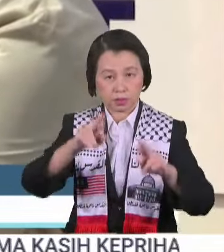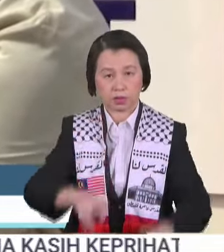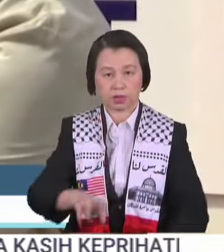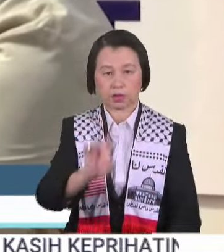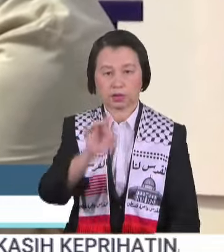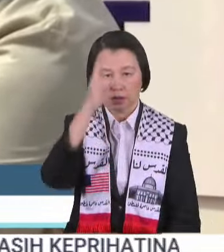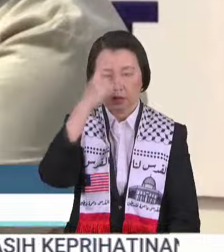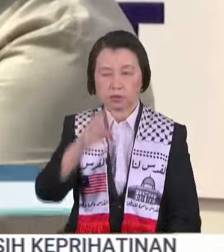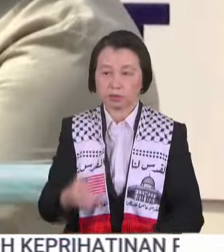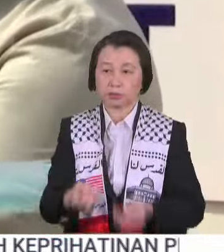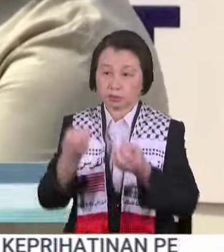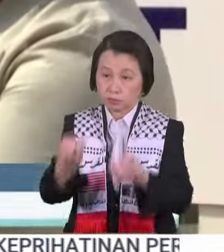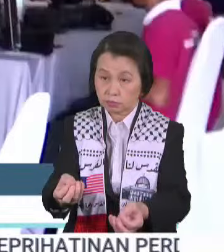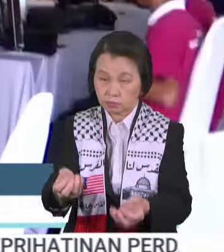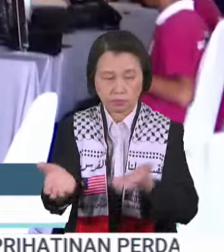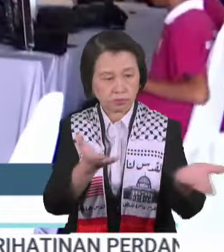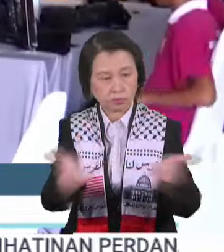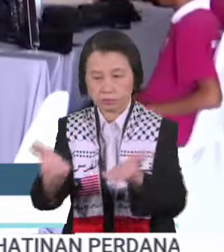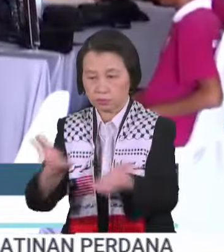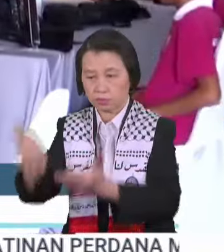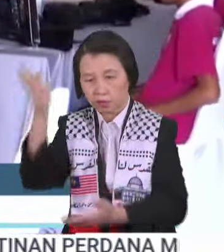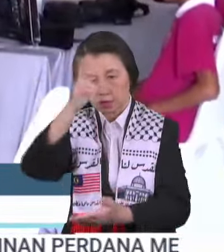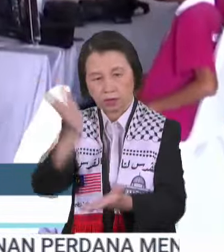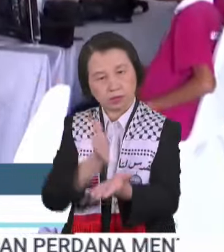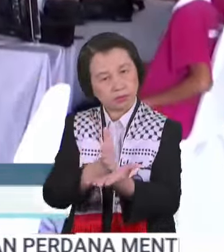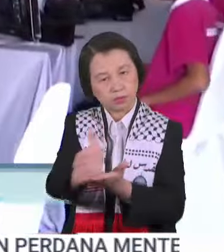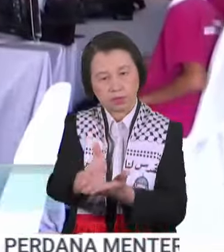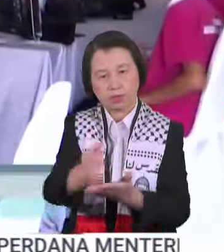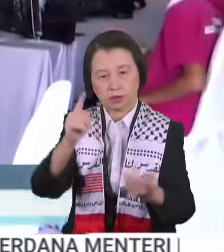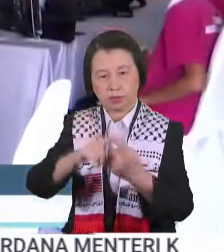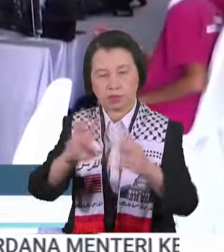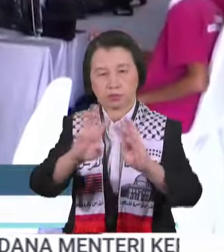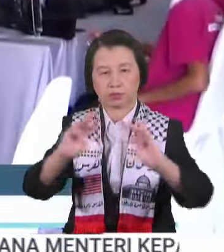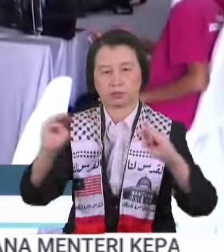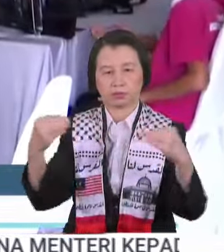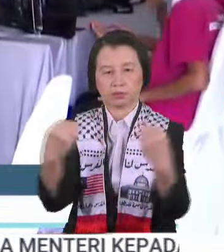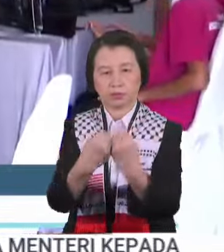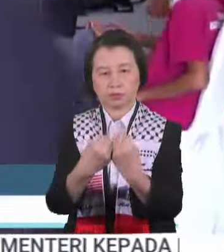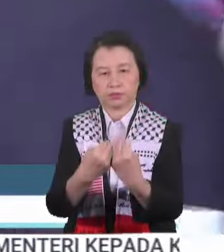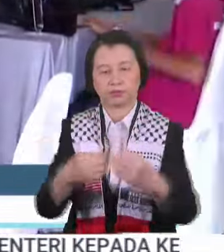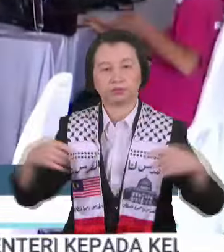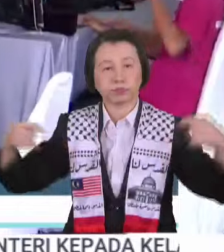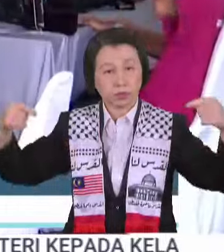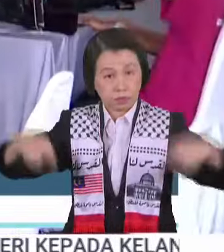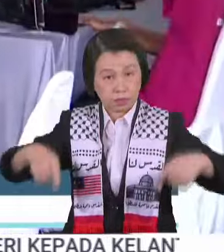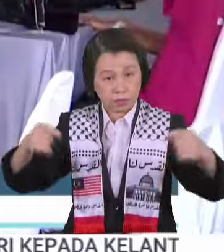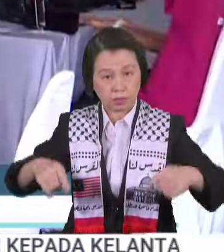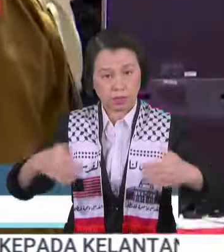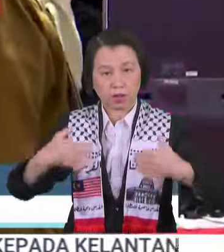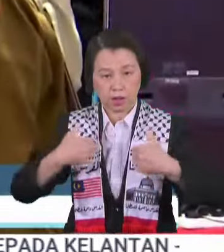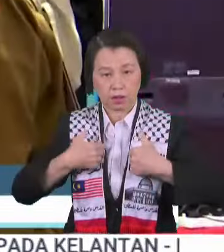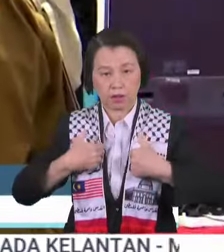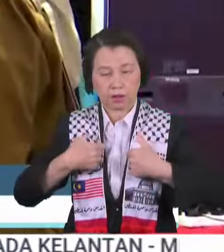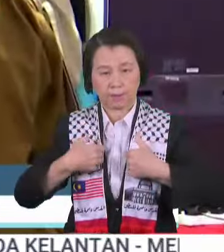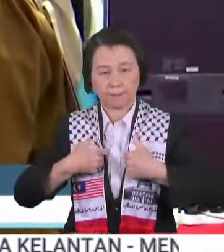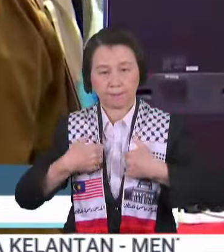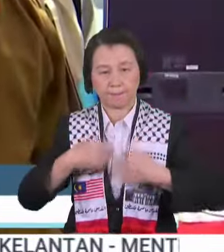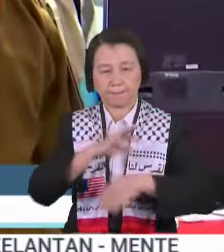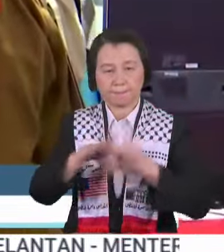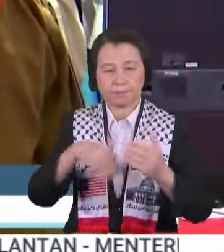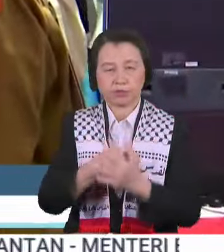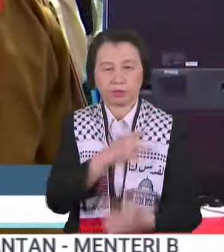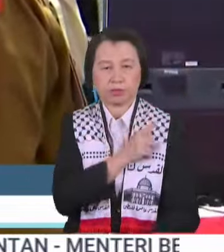untuk menawarkan perkhidmatan-perkhidmatan kerajaan secara langsung kepada masyarakat. Di mana di sini kita mengumpulkan